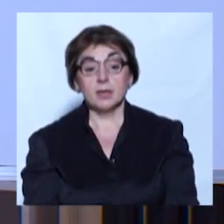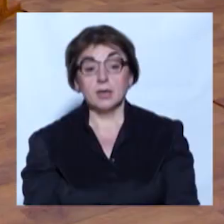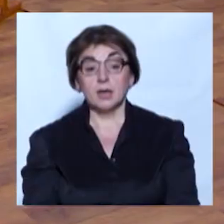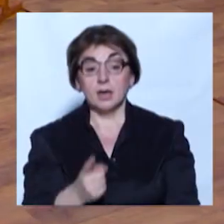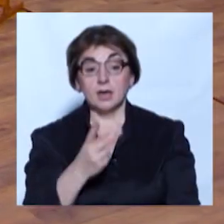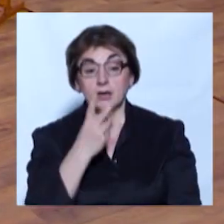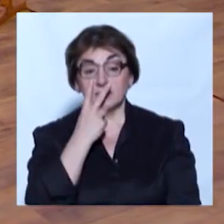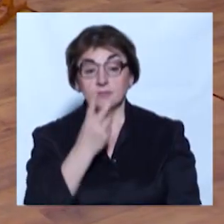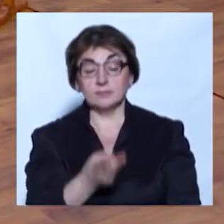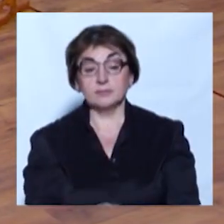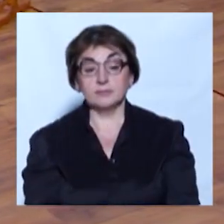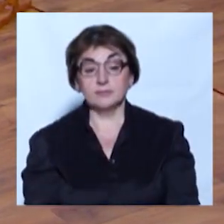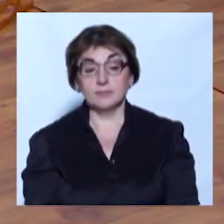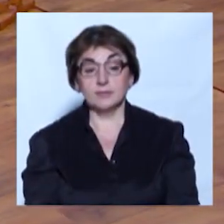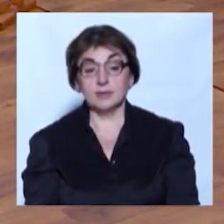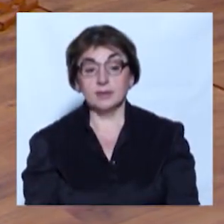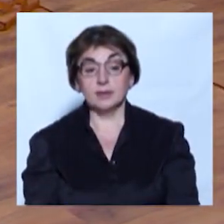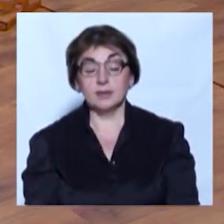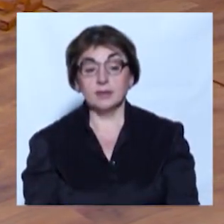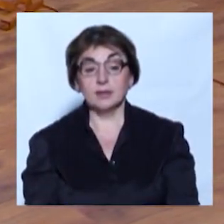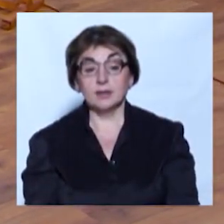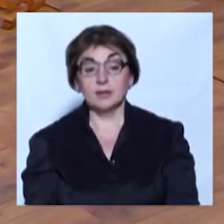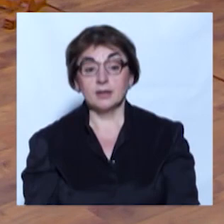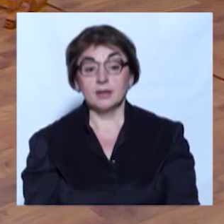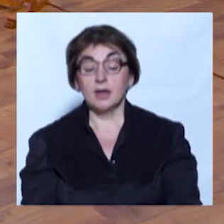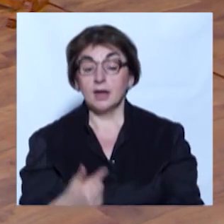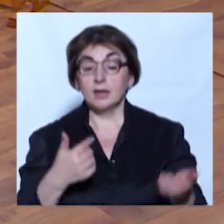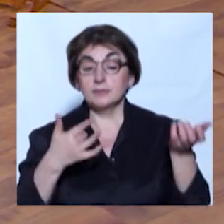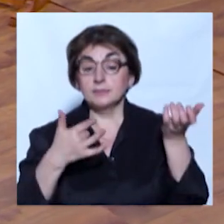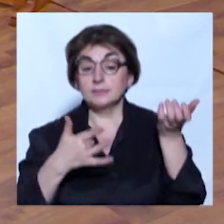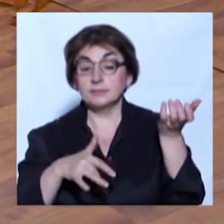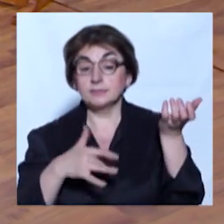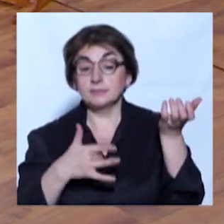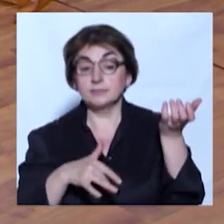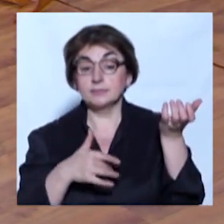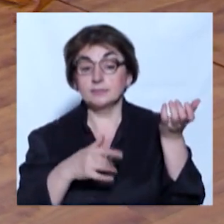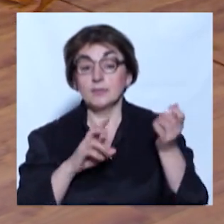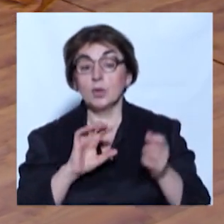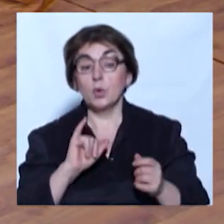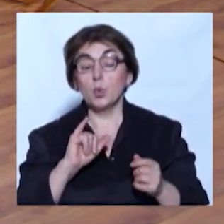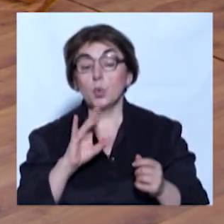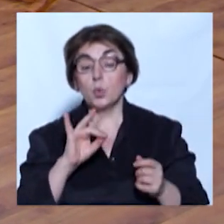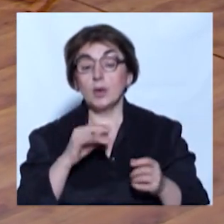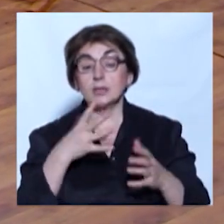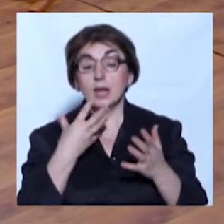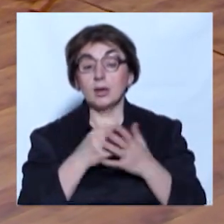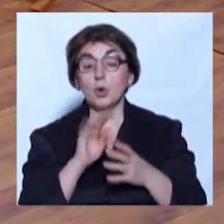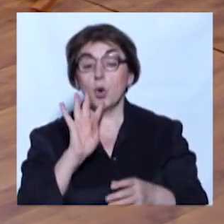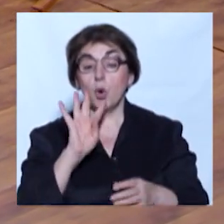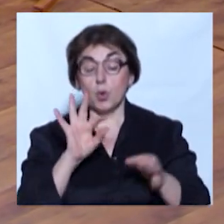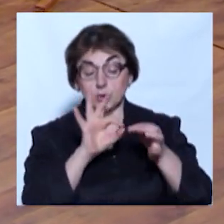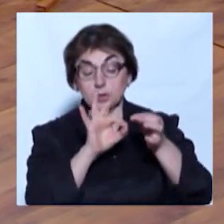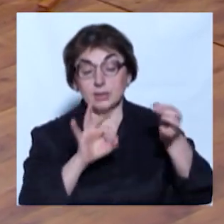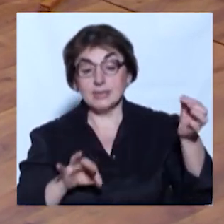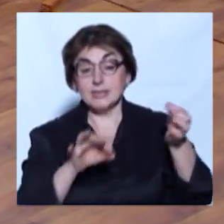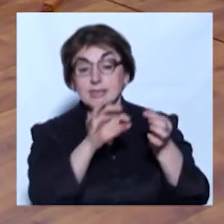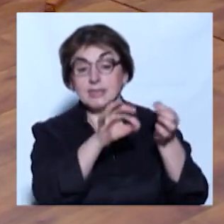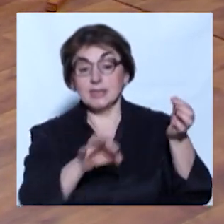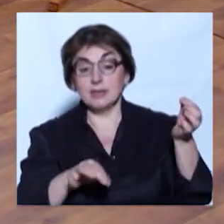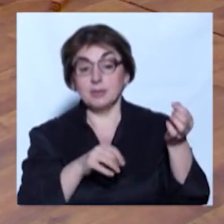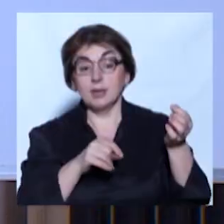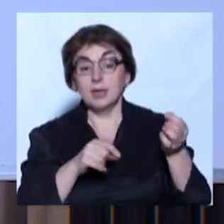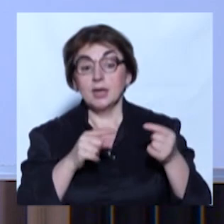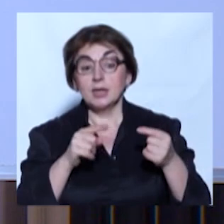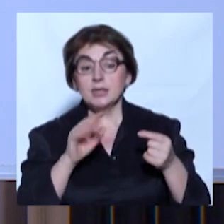უკულელეც გავაკეთოთ ბგერის წარმოქმნასთან დაკავშირებით. უკულელეს აქვს 4 სიმი და